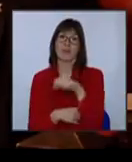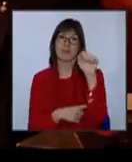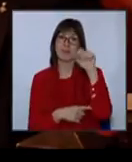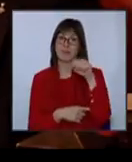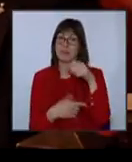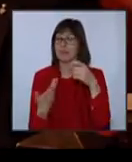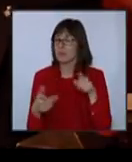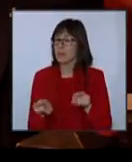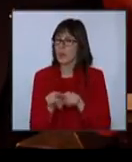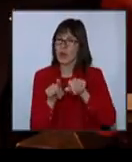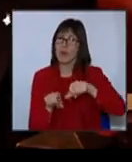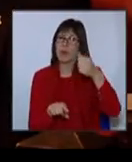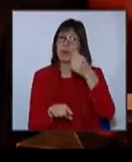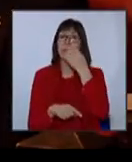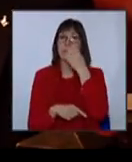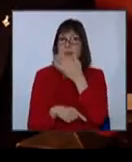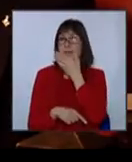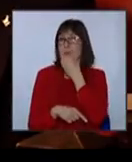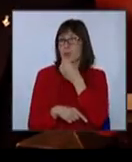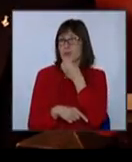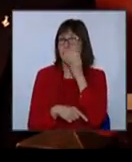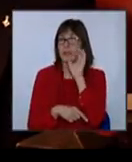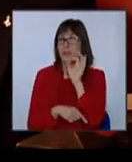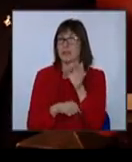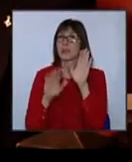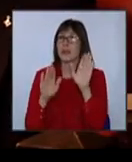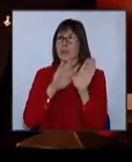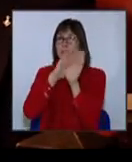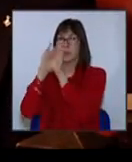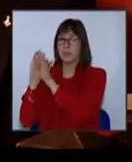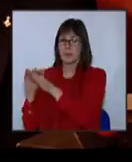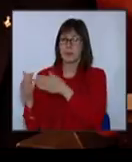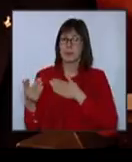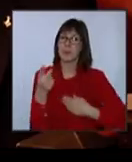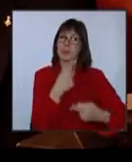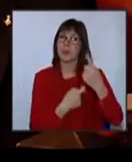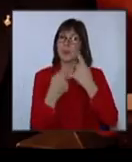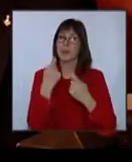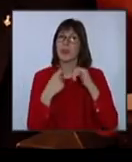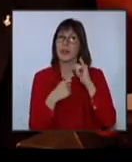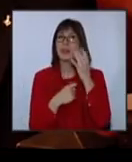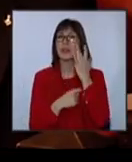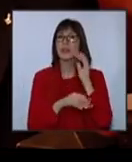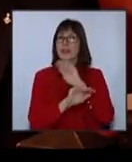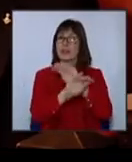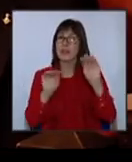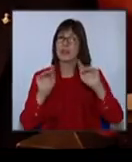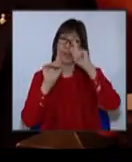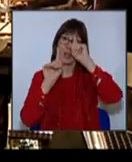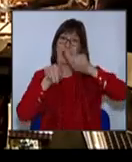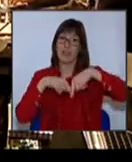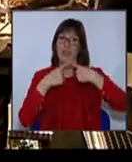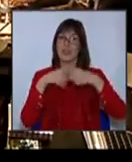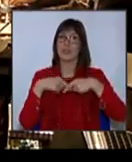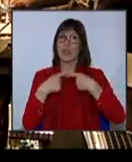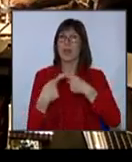bé que s'aprovi. El que hauríem de preguntar i reflexionar tots plegats és fins a quin punt li volem donar importància a aquest còdic